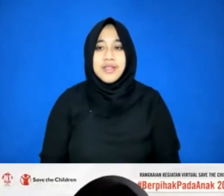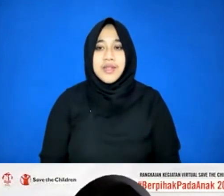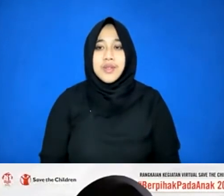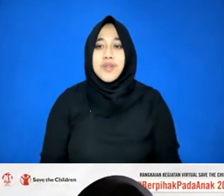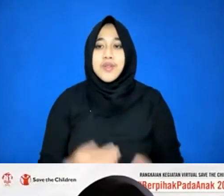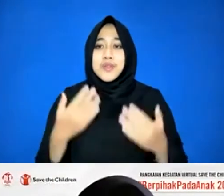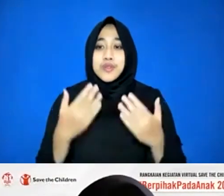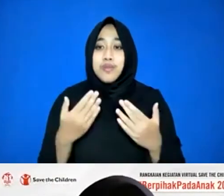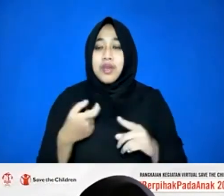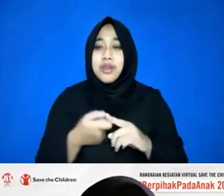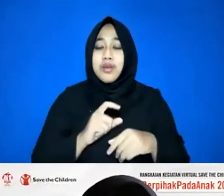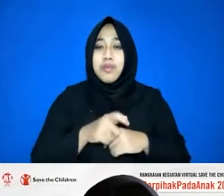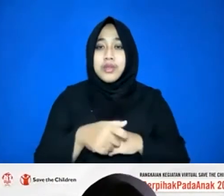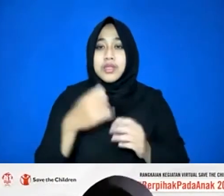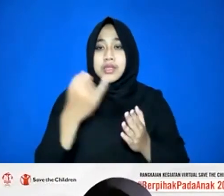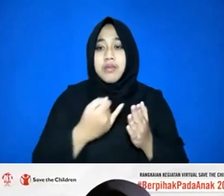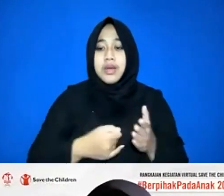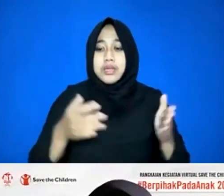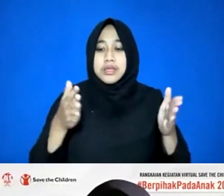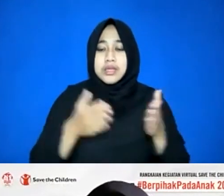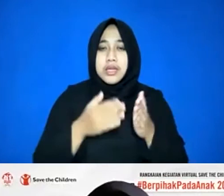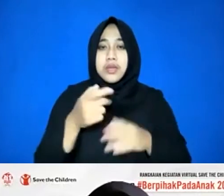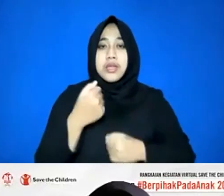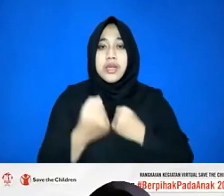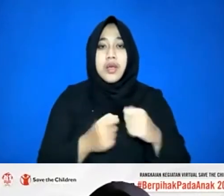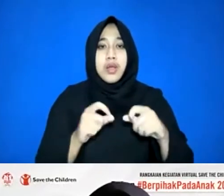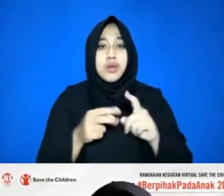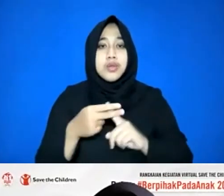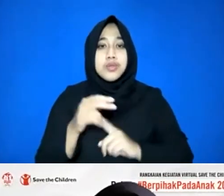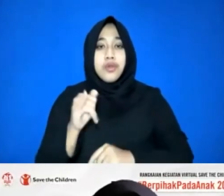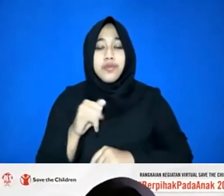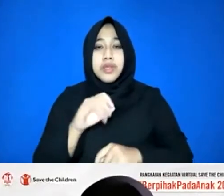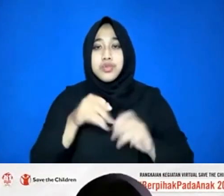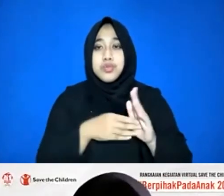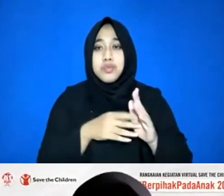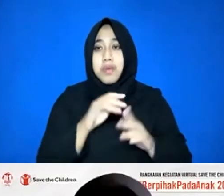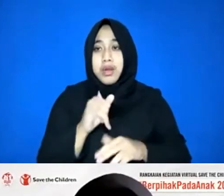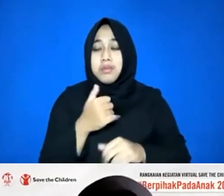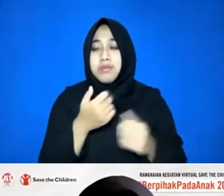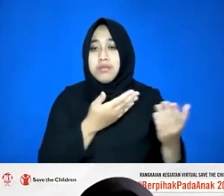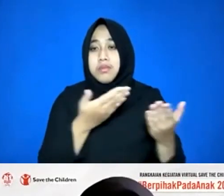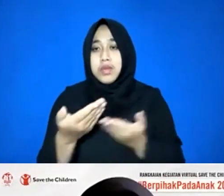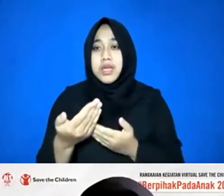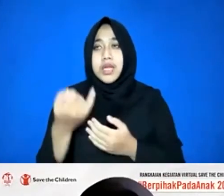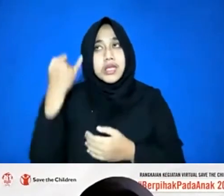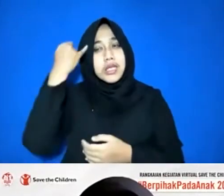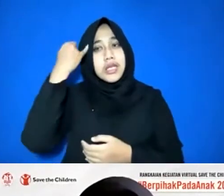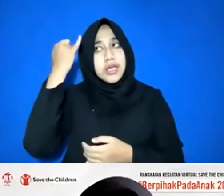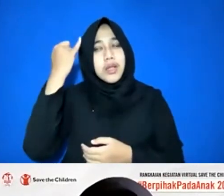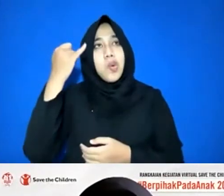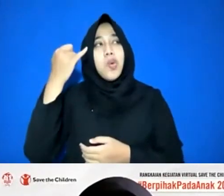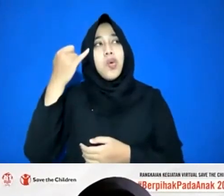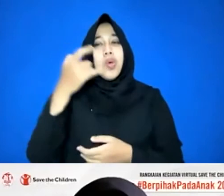mudah-mudahan dari proses penggambaran yang singkat yang tadi dilakukan oleh Mbak Sofi dan juga Mas Jumali tadi bisa memberikan sedikit gambaran seperti apa